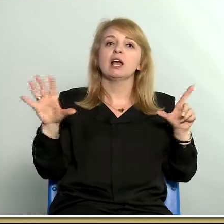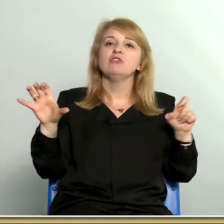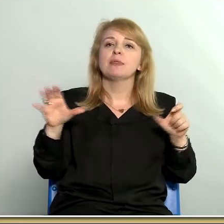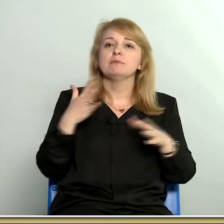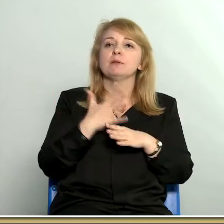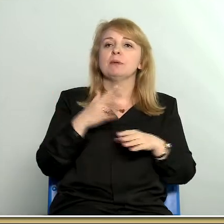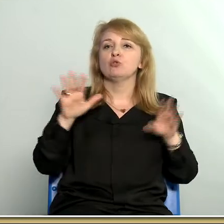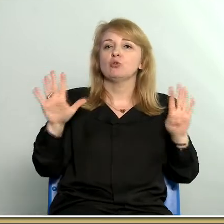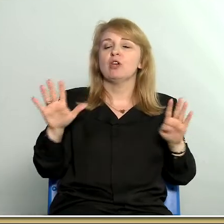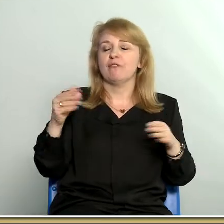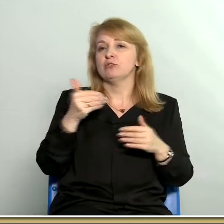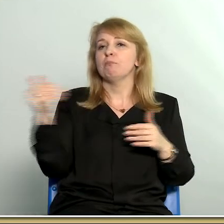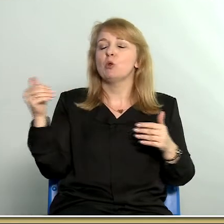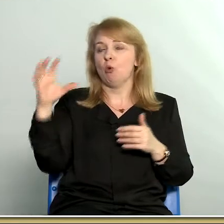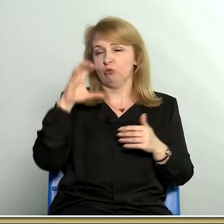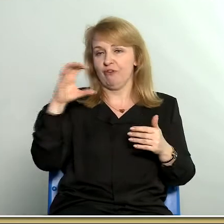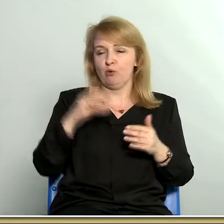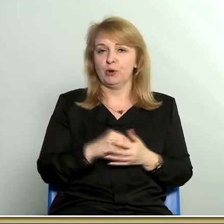759 mln euro.